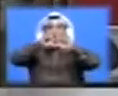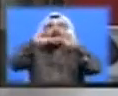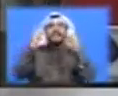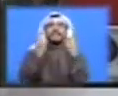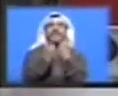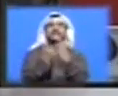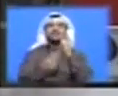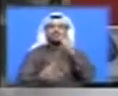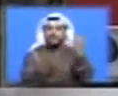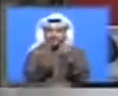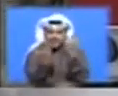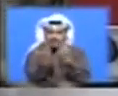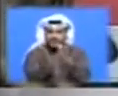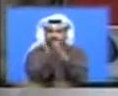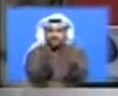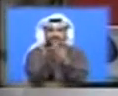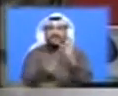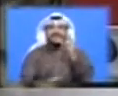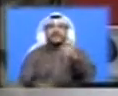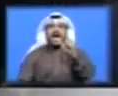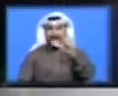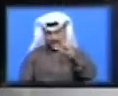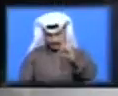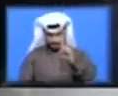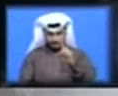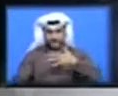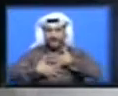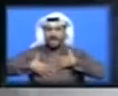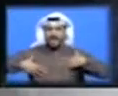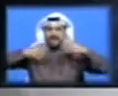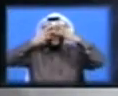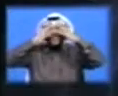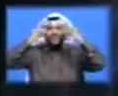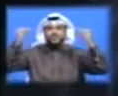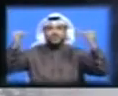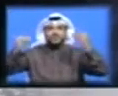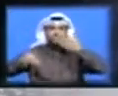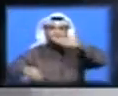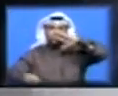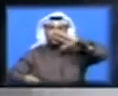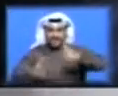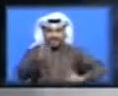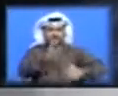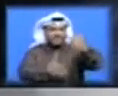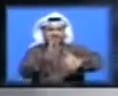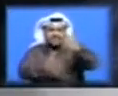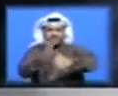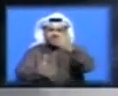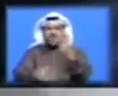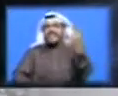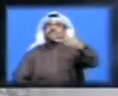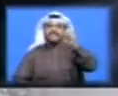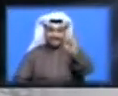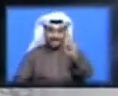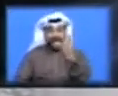الخاصة للكاتب الكويتي طالب الرفاعي. سعداء بالعشرين فائز الذين فازوا